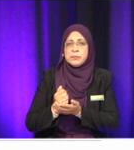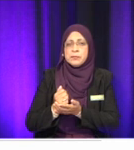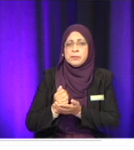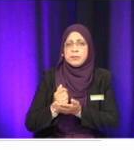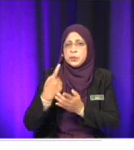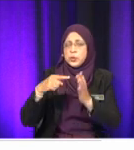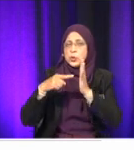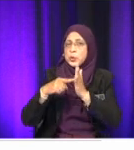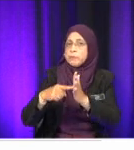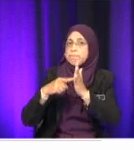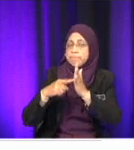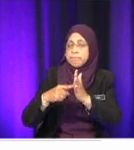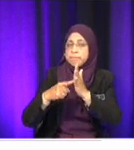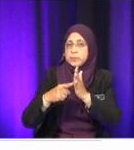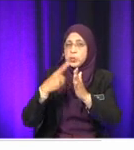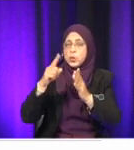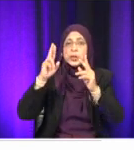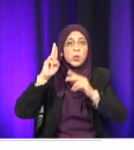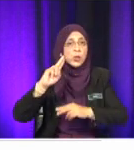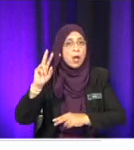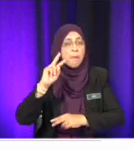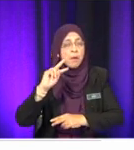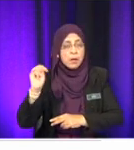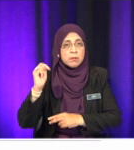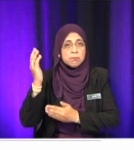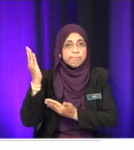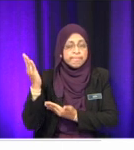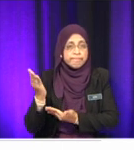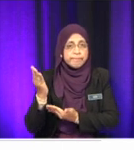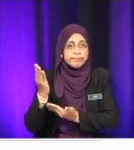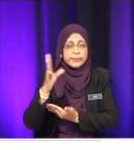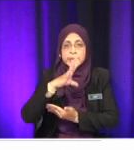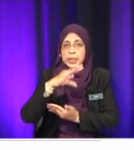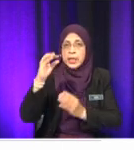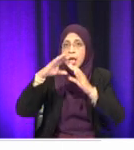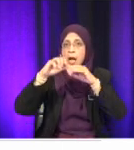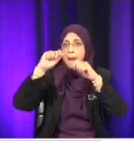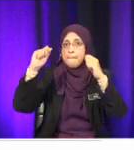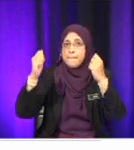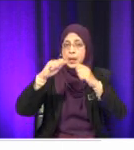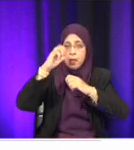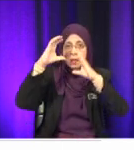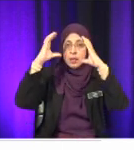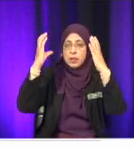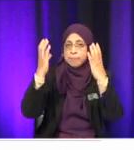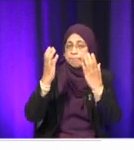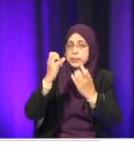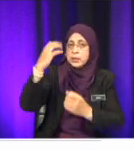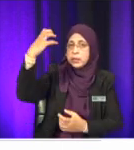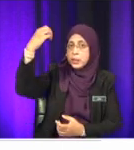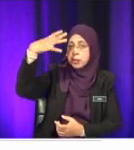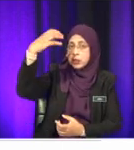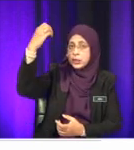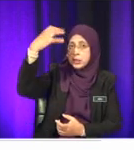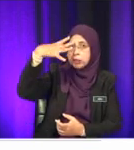memaparkan yang bersifat keagamaan dan juga naturalistik kemudian pencahayaan yang terang dan gelap